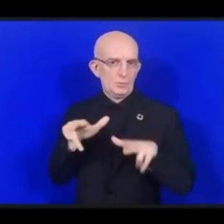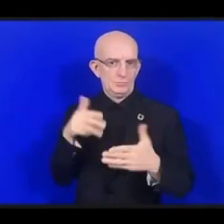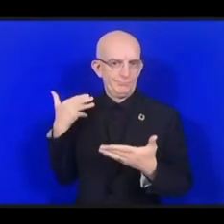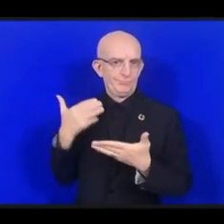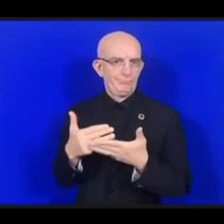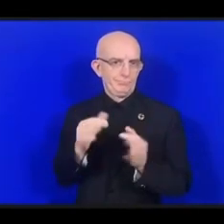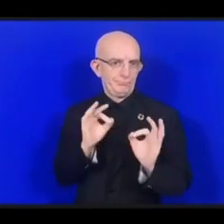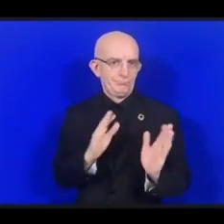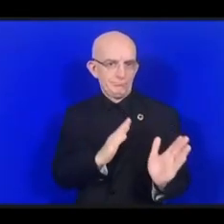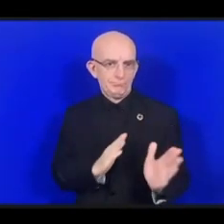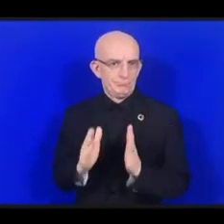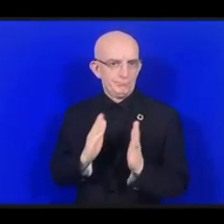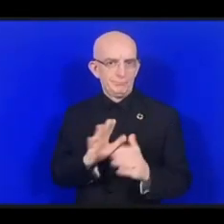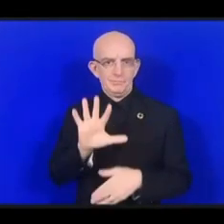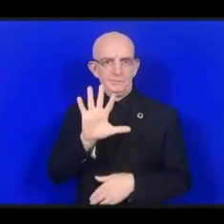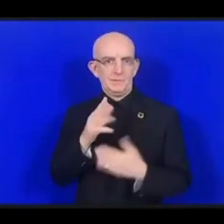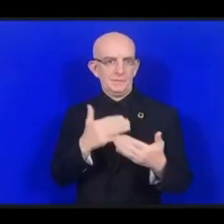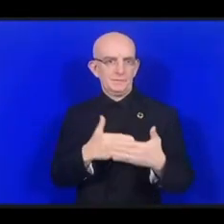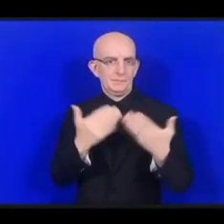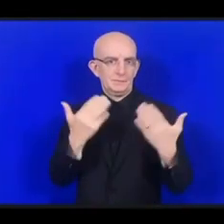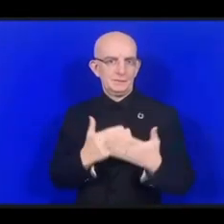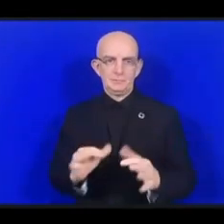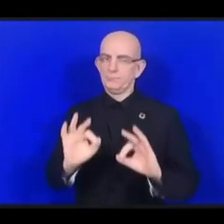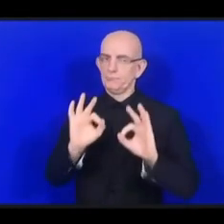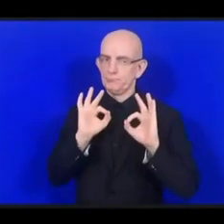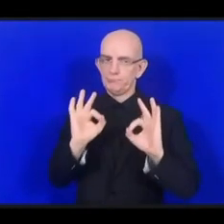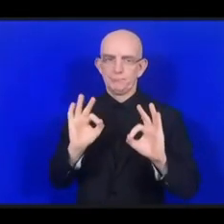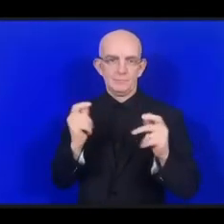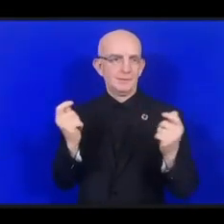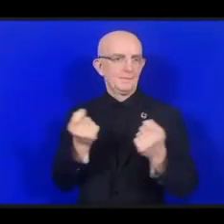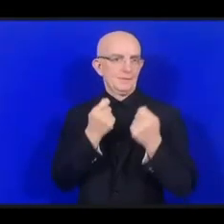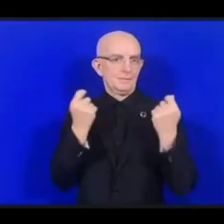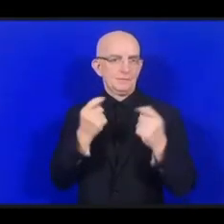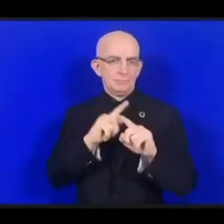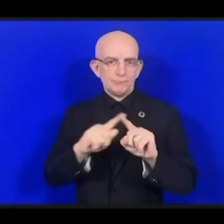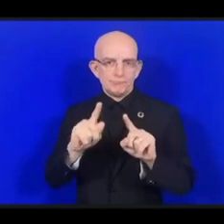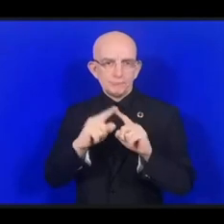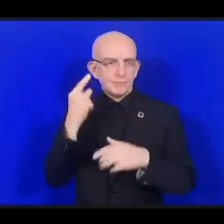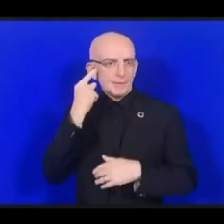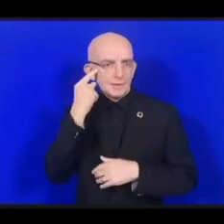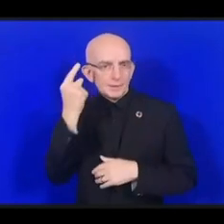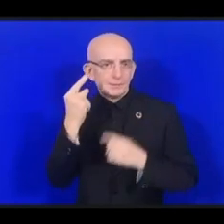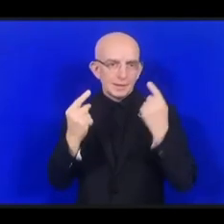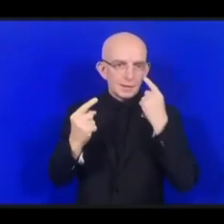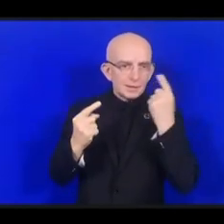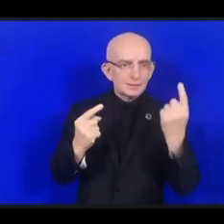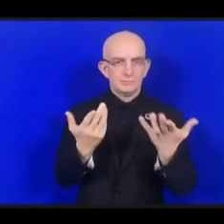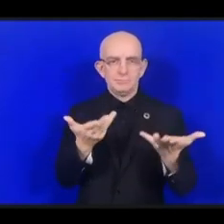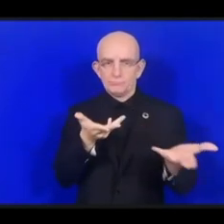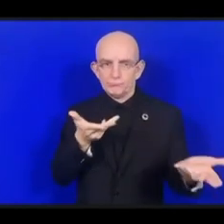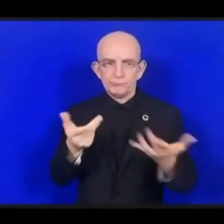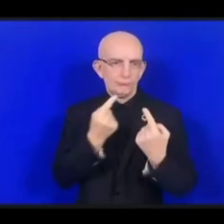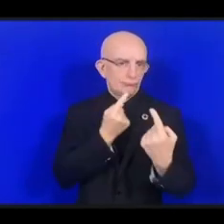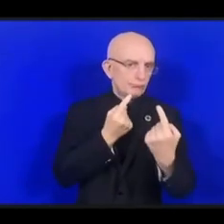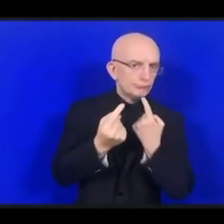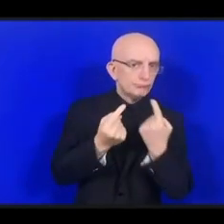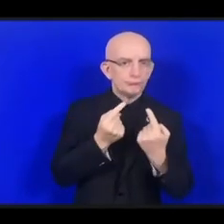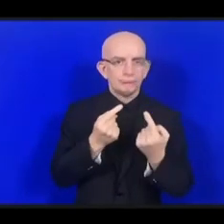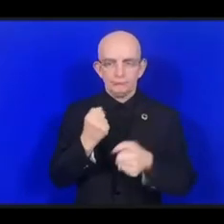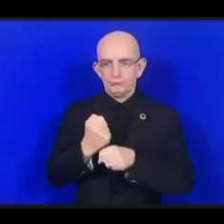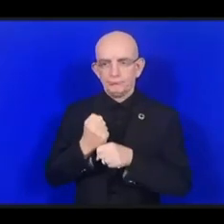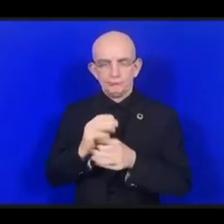我们应该说是思想和合作的盛宴，讨论了全球当